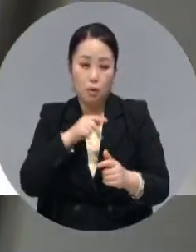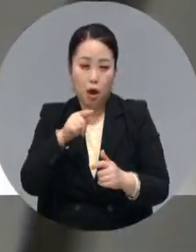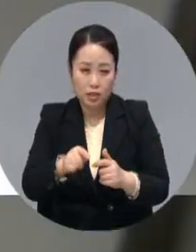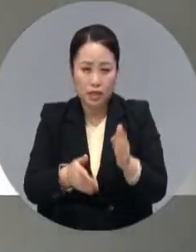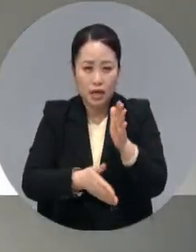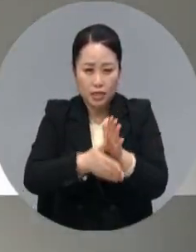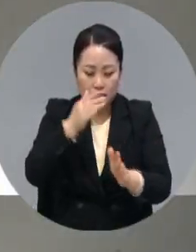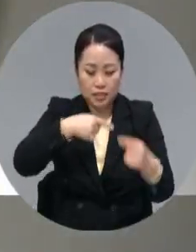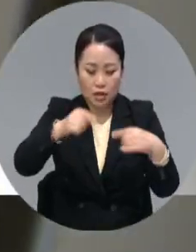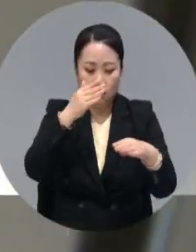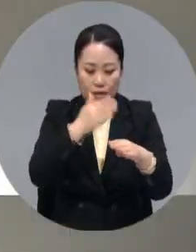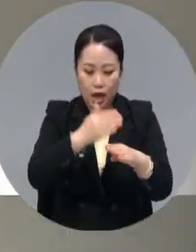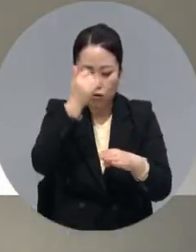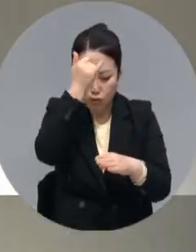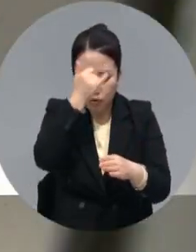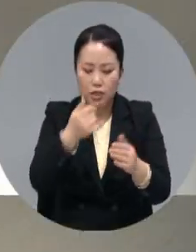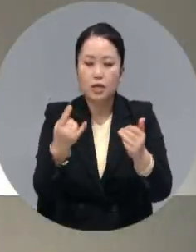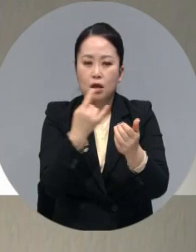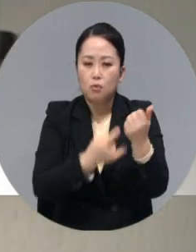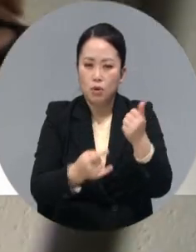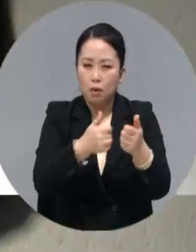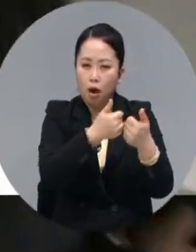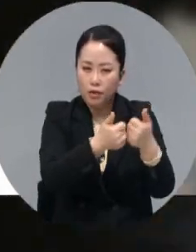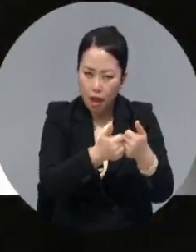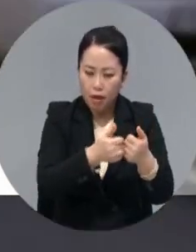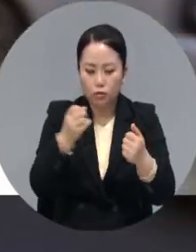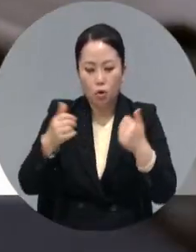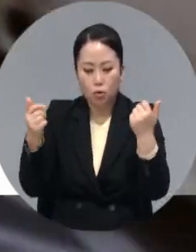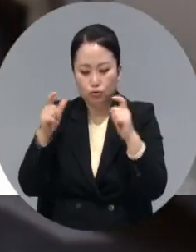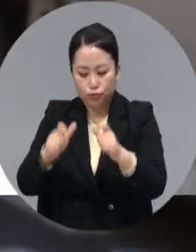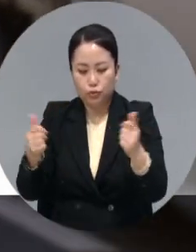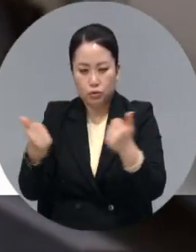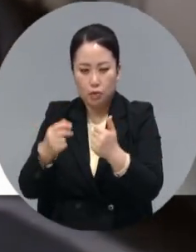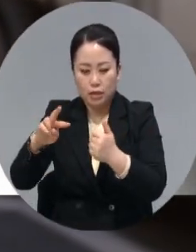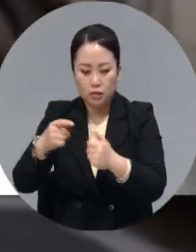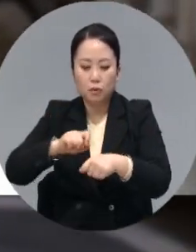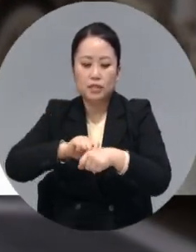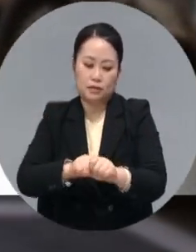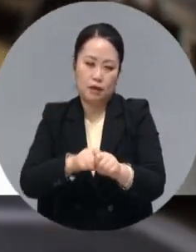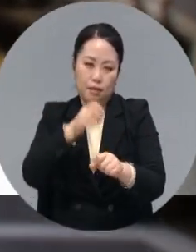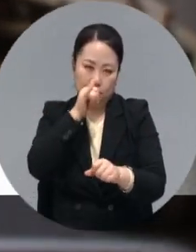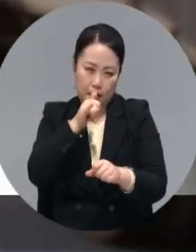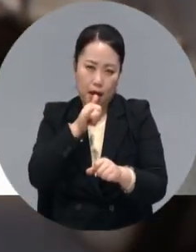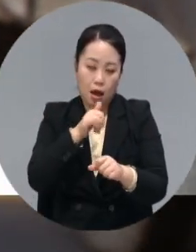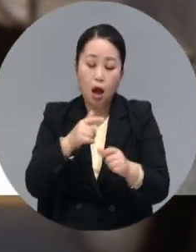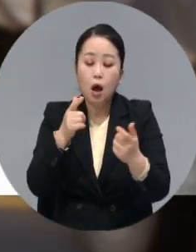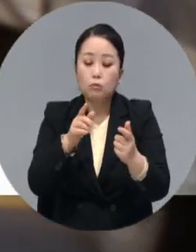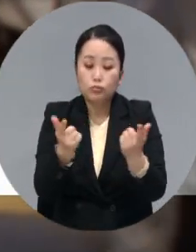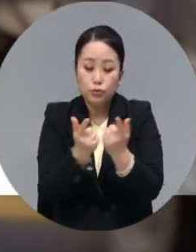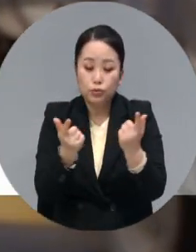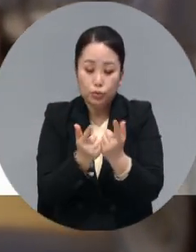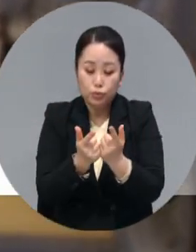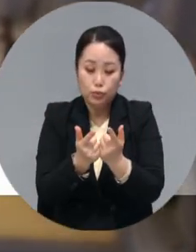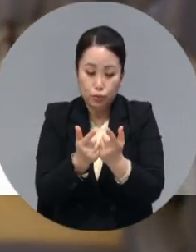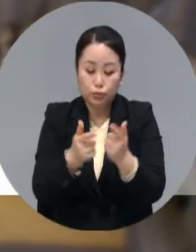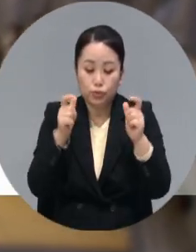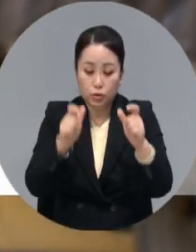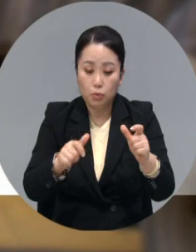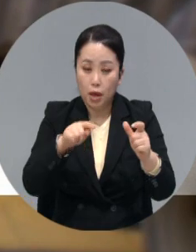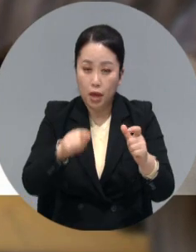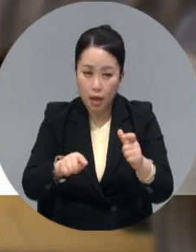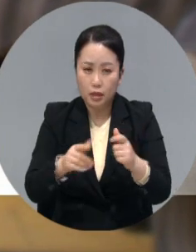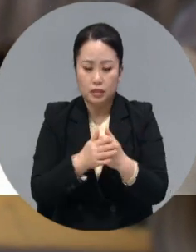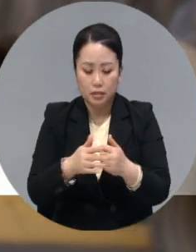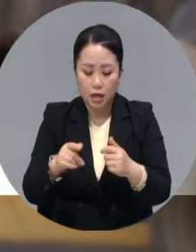시당 윤리위원회에 이어 북구의회에서도 징계를 받았습니다. 북구의회는 오늘 본회의에서 참석 의원